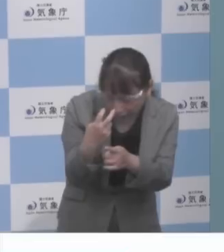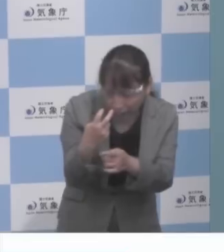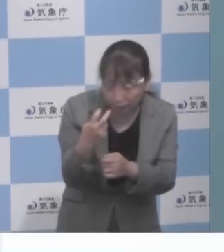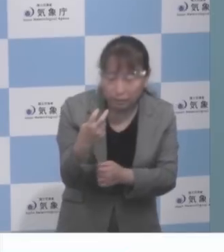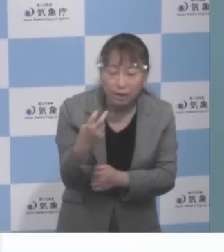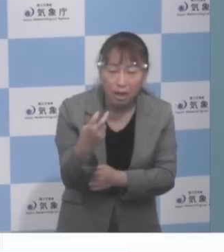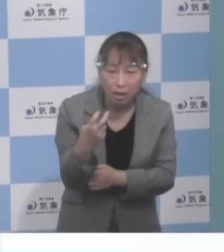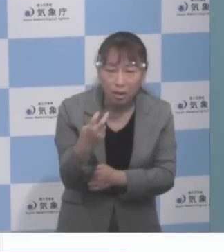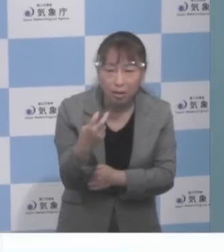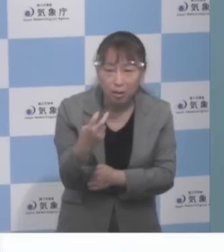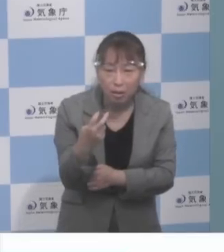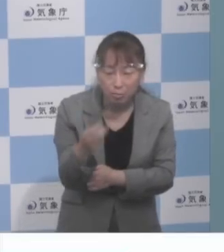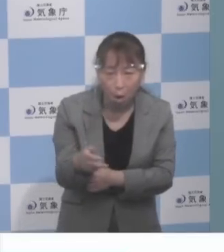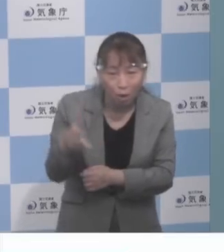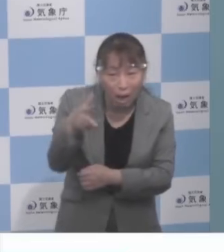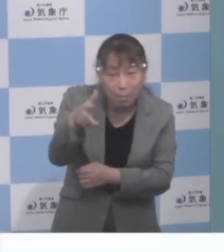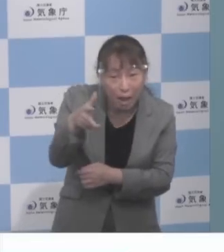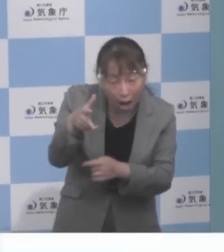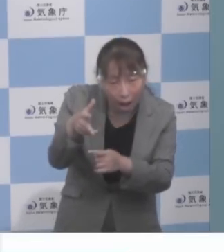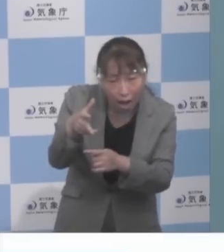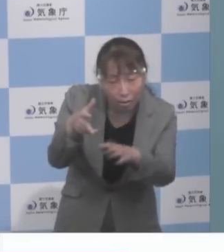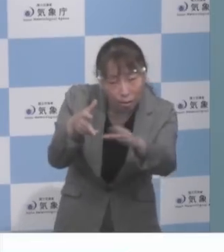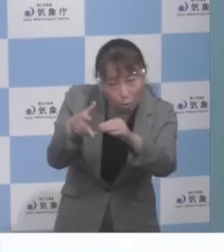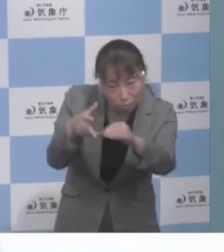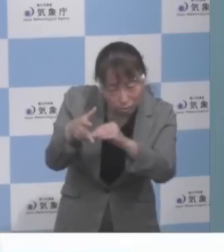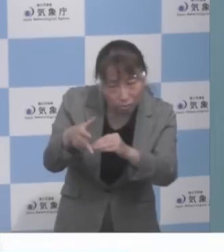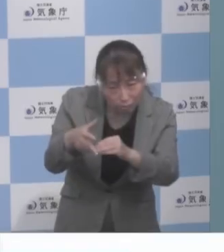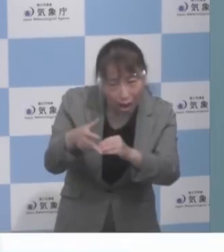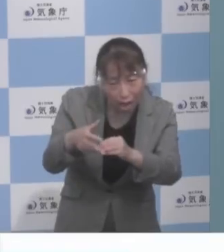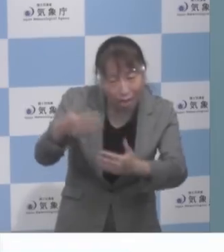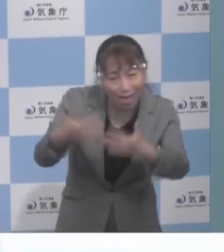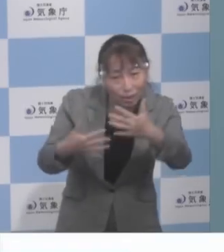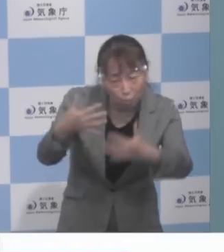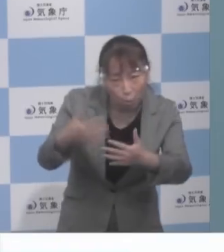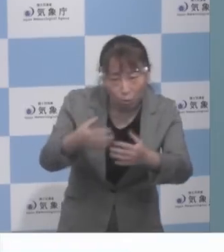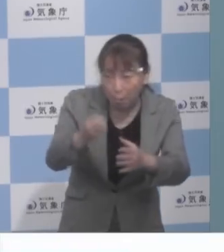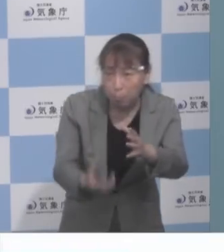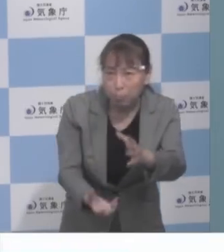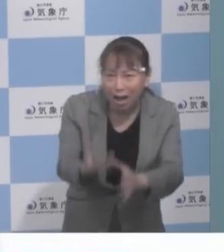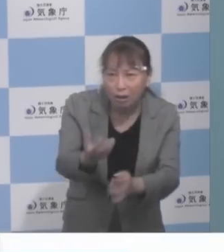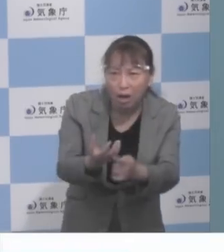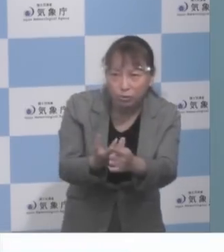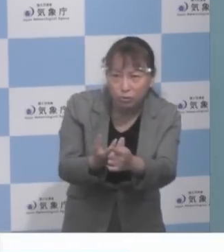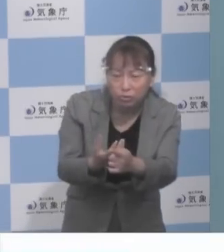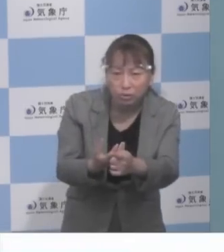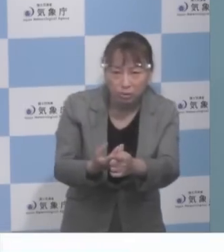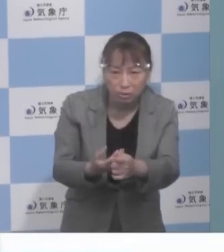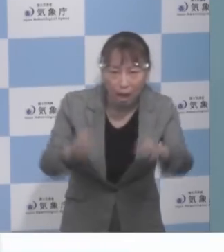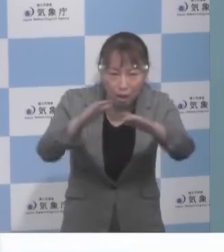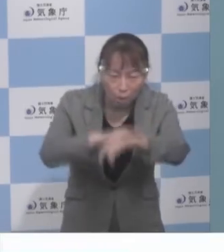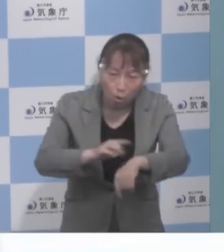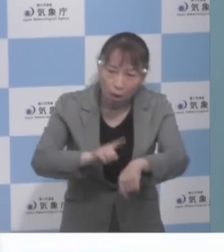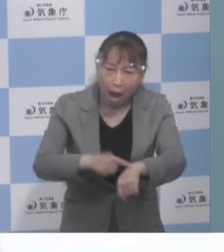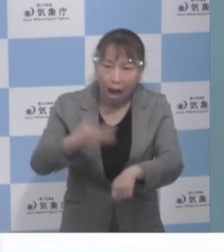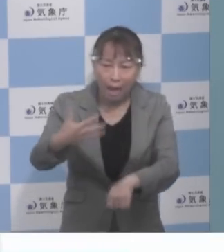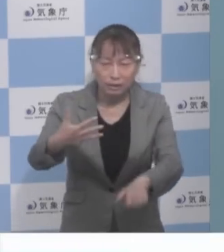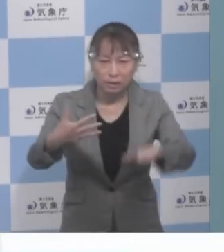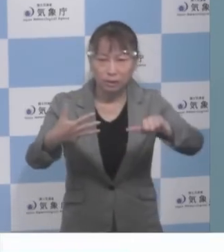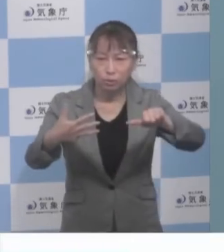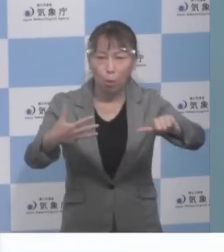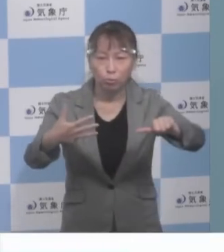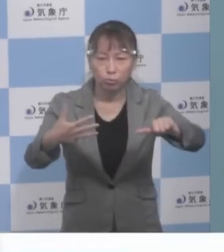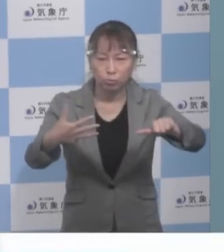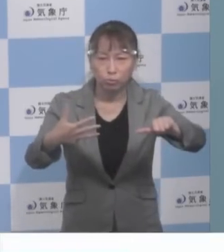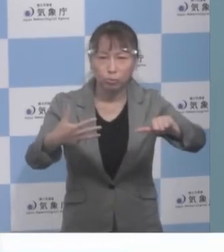火山の監視カメラの映像であります。この爆発を起こした20時5分ごろの、